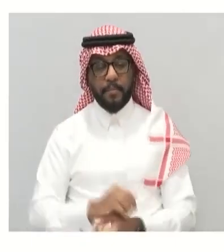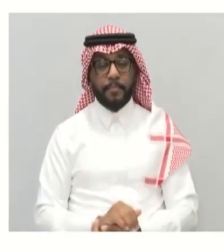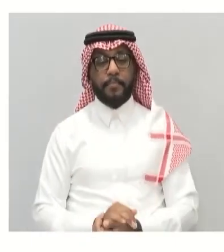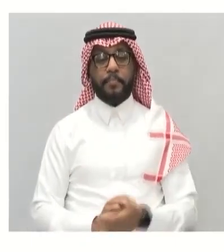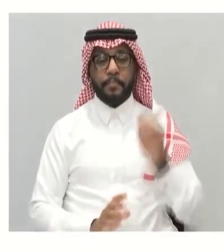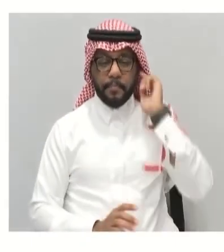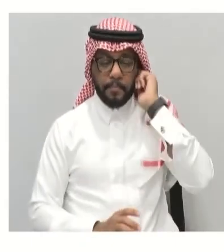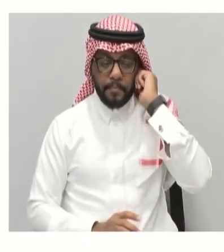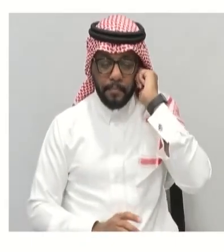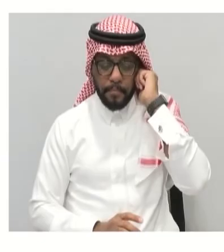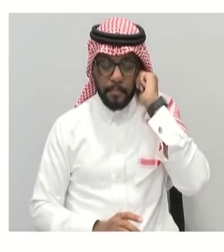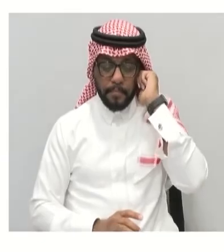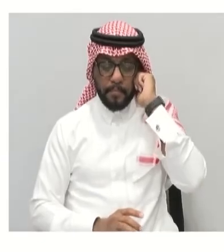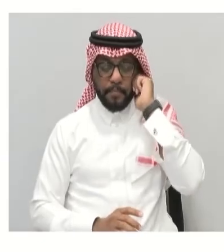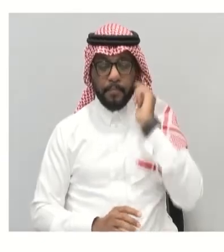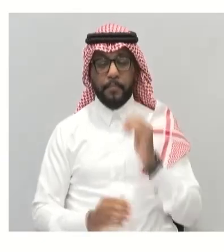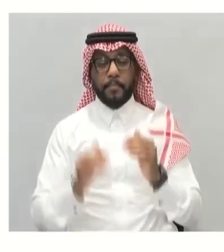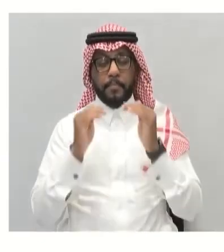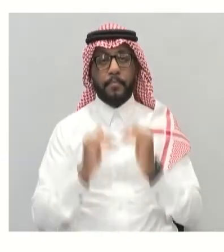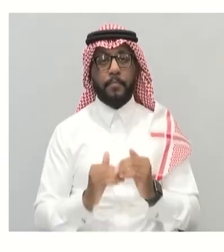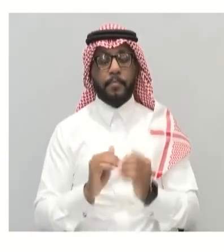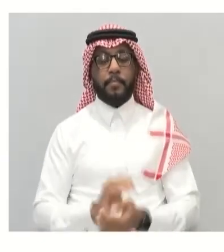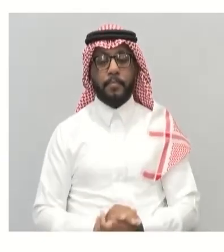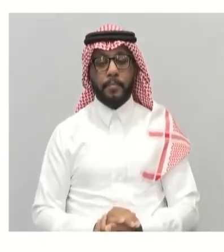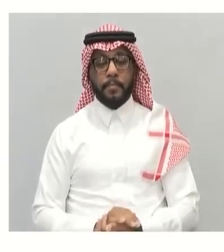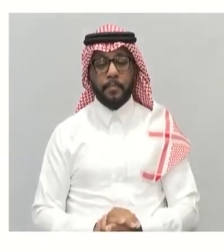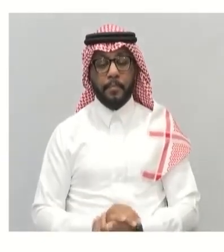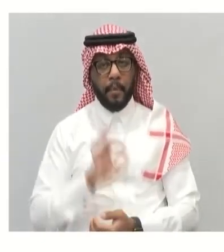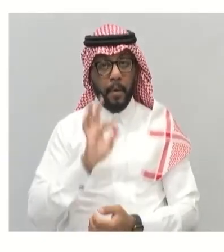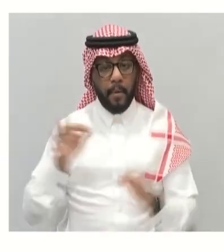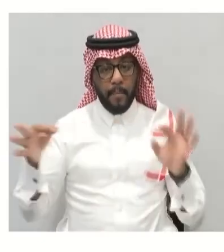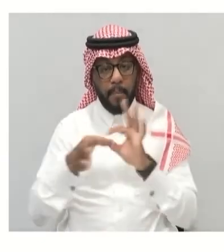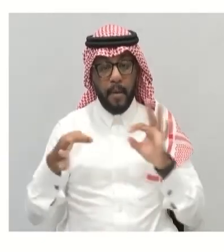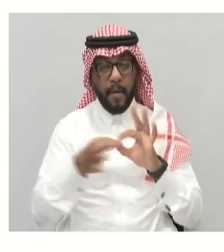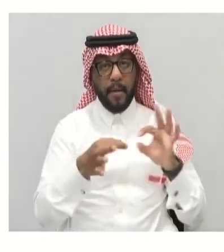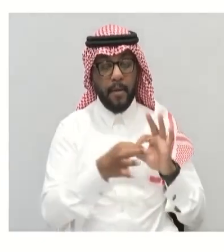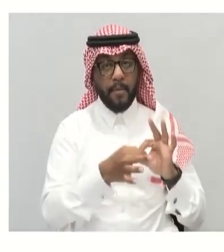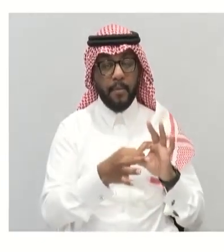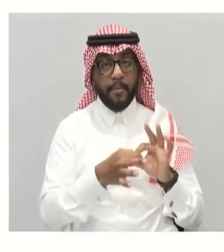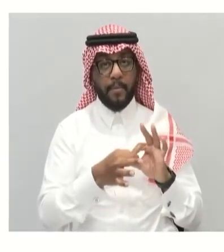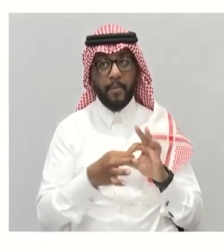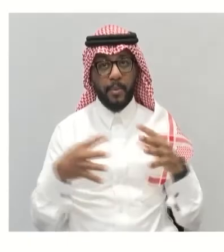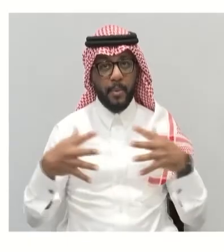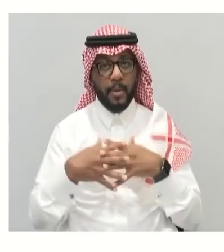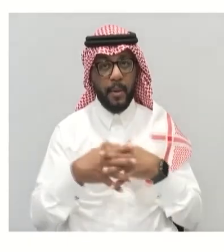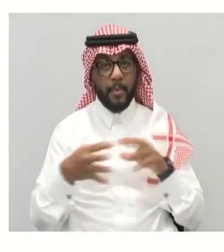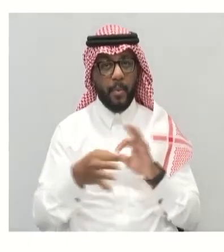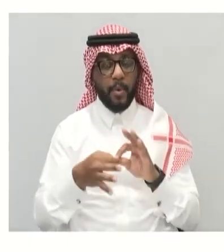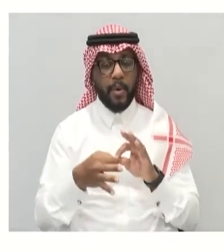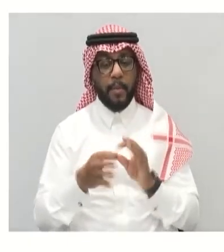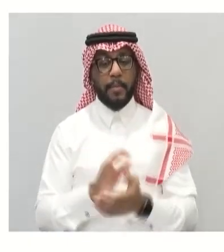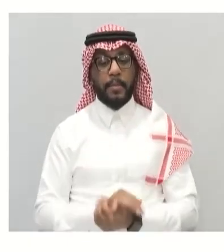اذا جمله فعليه تغدو ما الرابط الذي ربط الحال تغدو بصاحبها السحابه ما